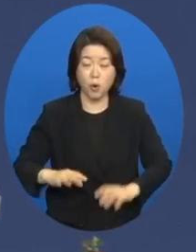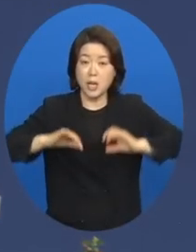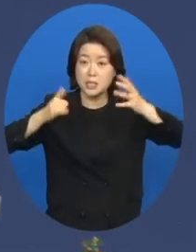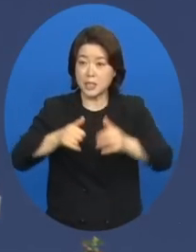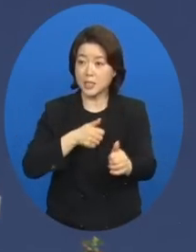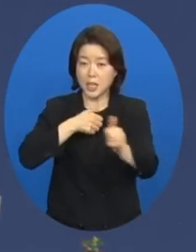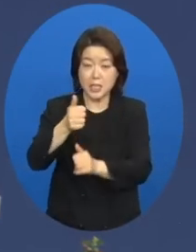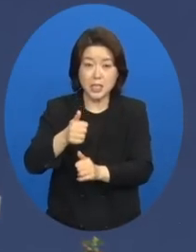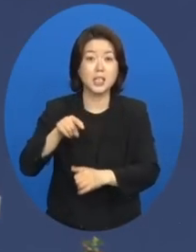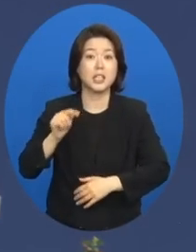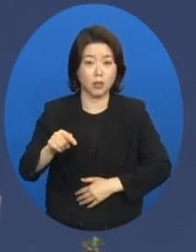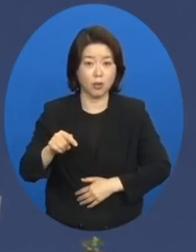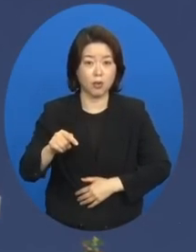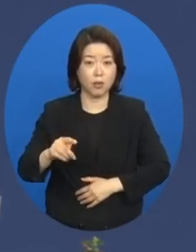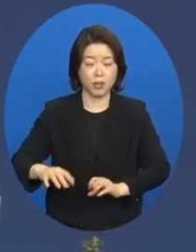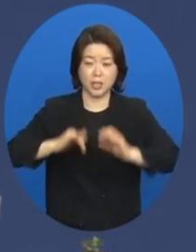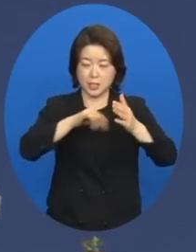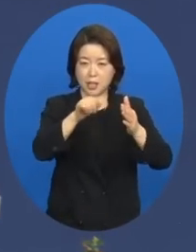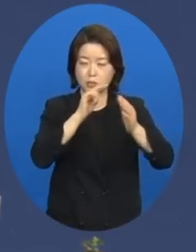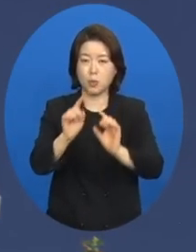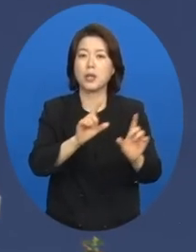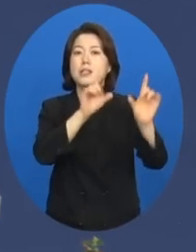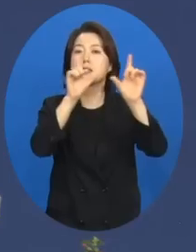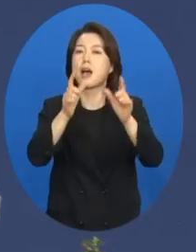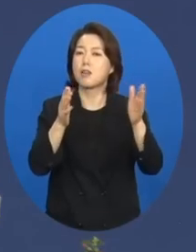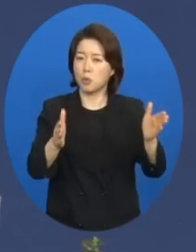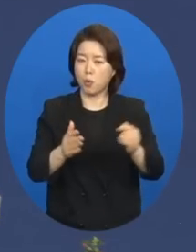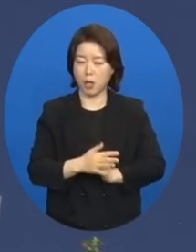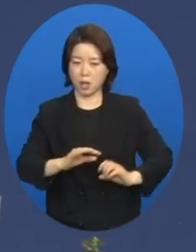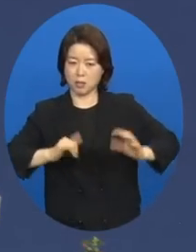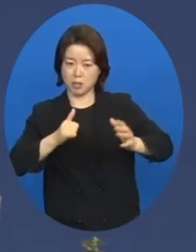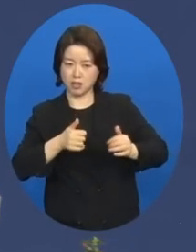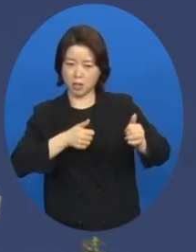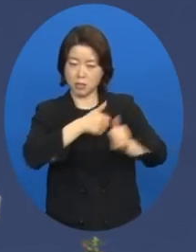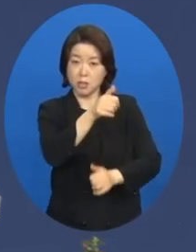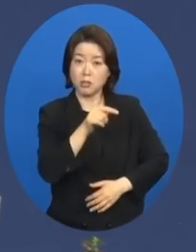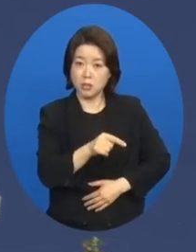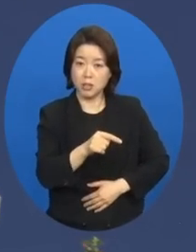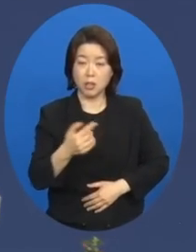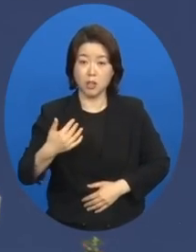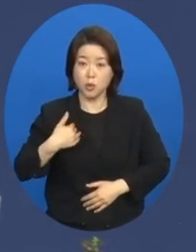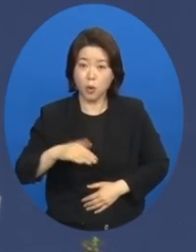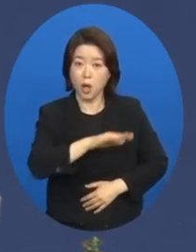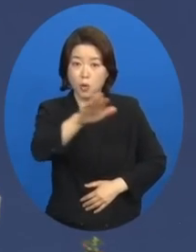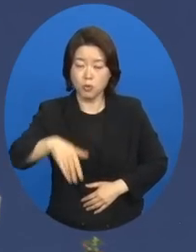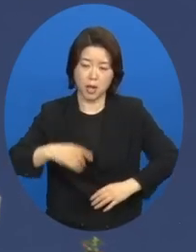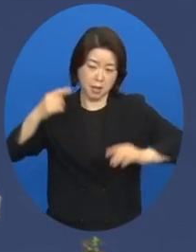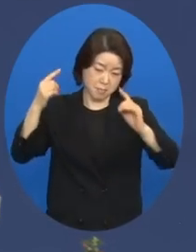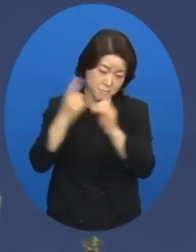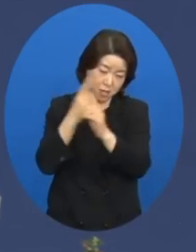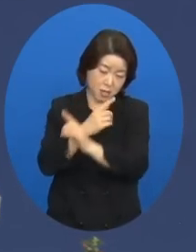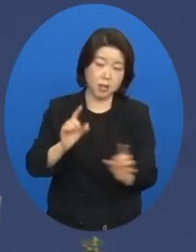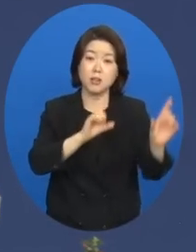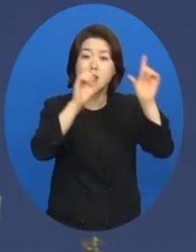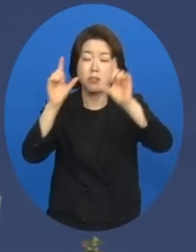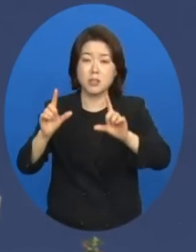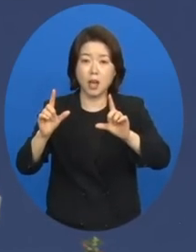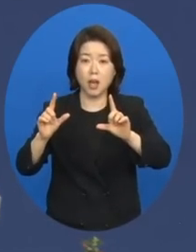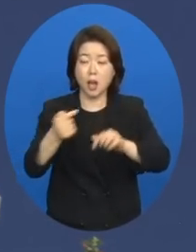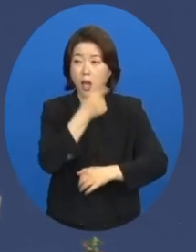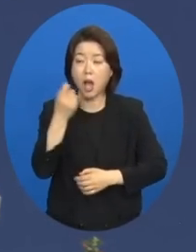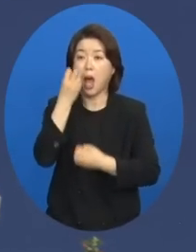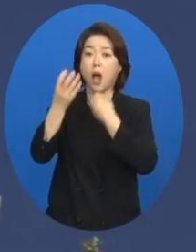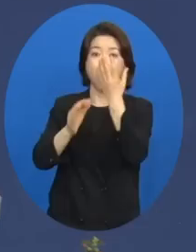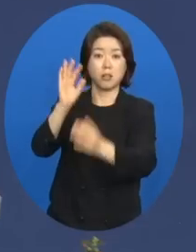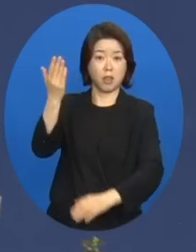이기는 승리가 세상 속에 살면서 세상을 이기는 승리가 여러분과 저의 매일의 삶에 간증이 되어야